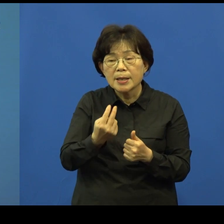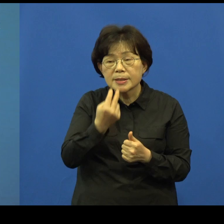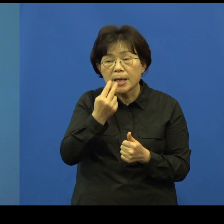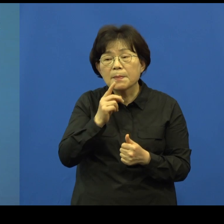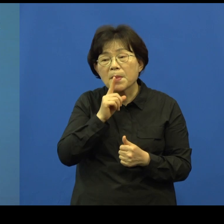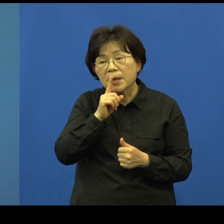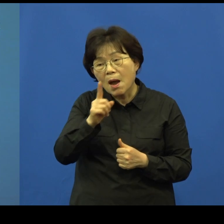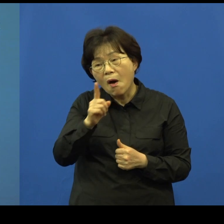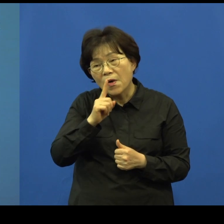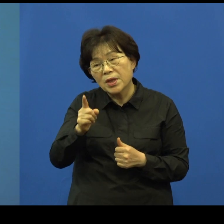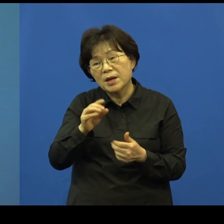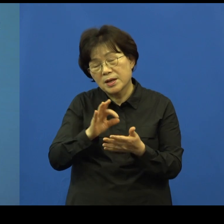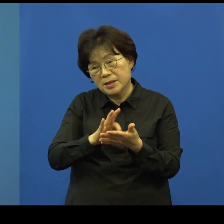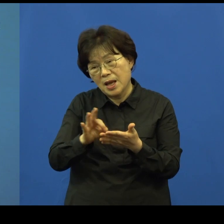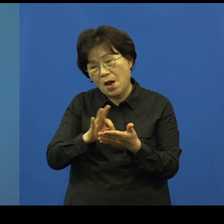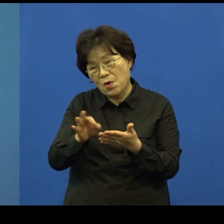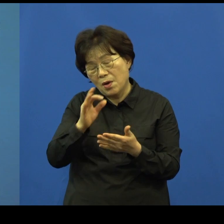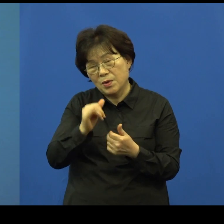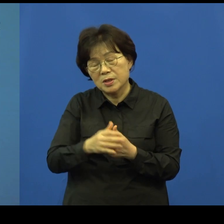거예요. 생명의 언어.